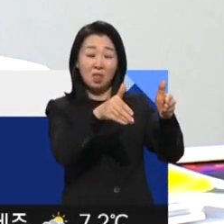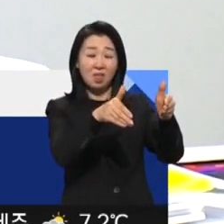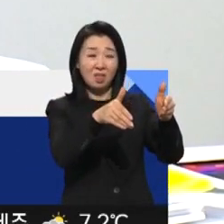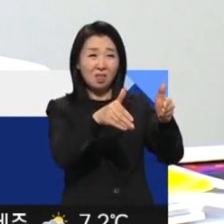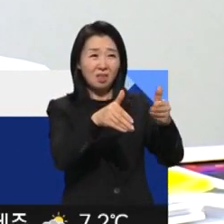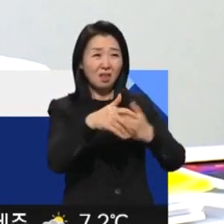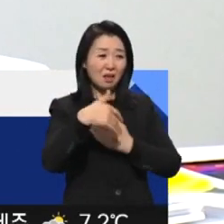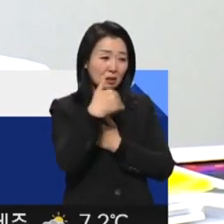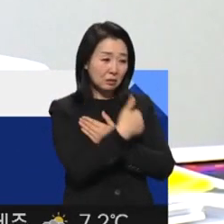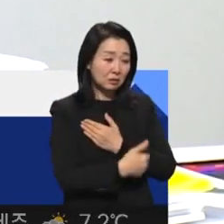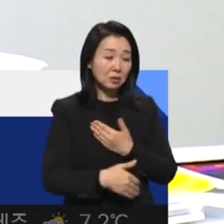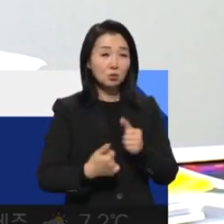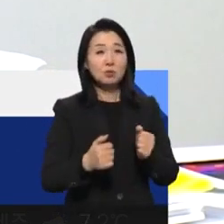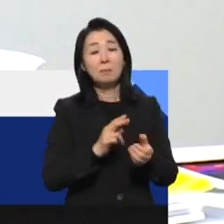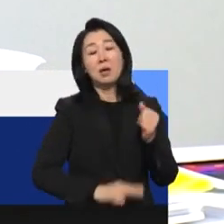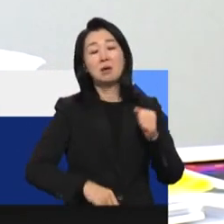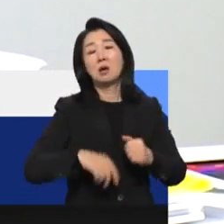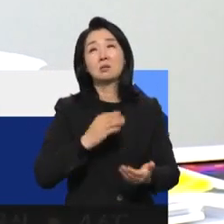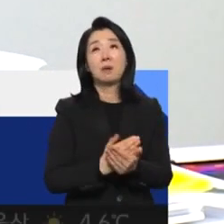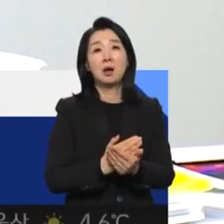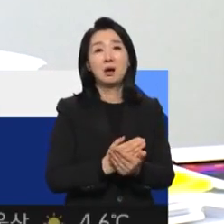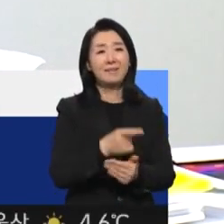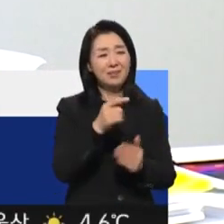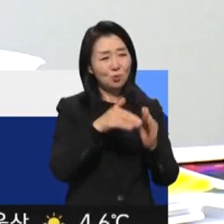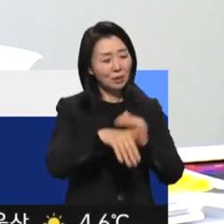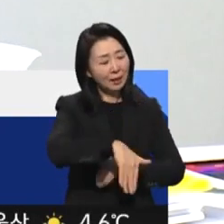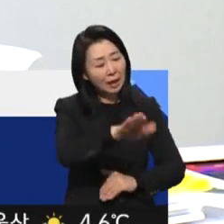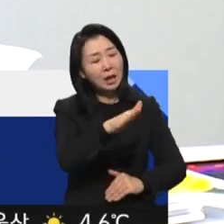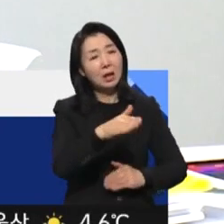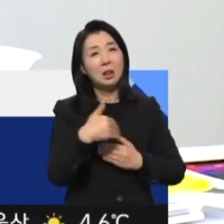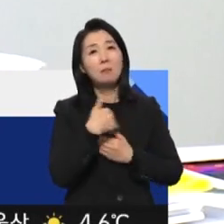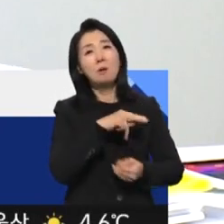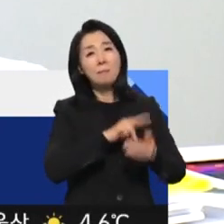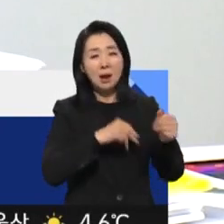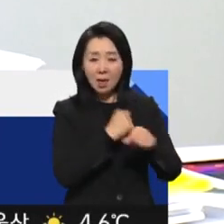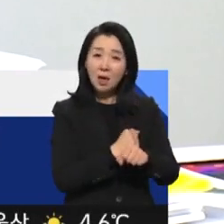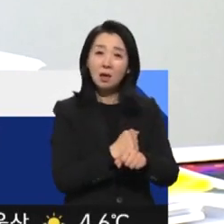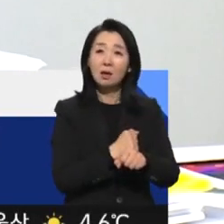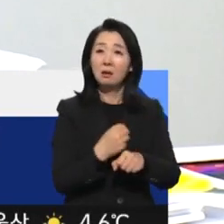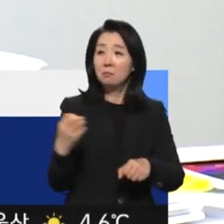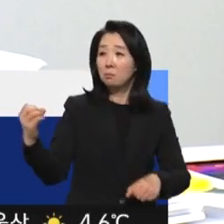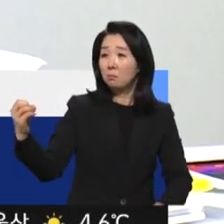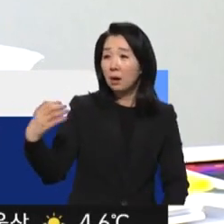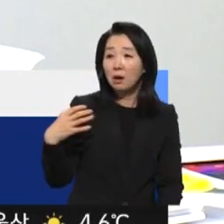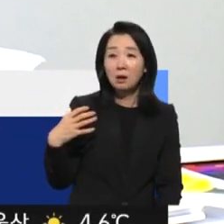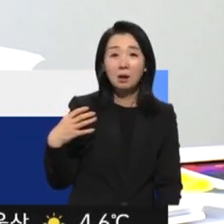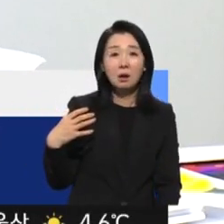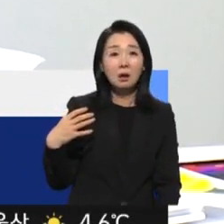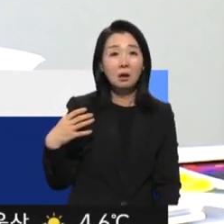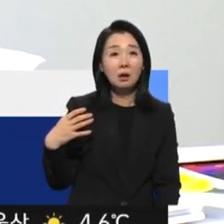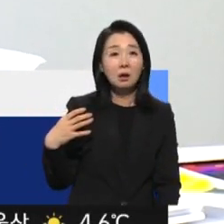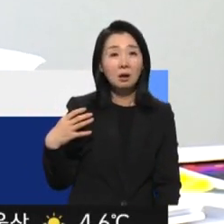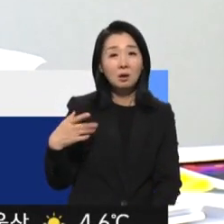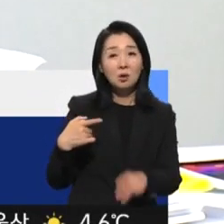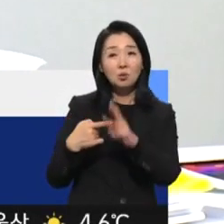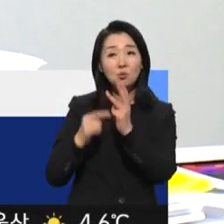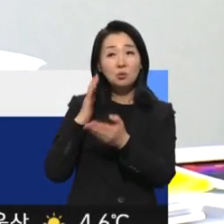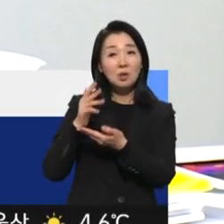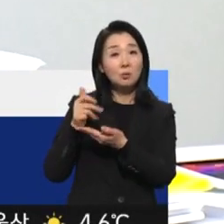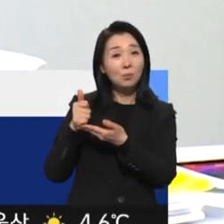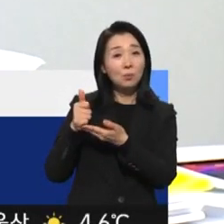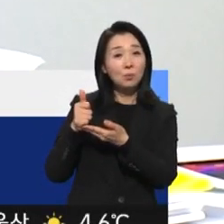시체팔이 여기서 하지 마라. 니네 동네에 가서 시체팔이 해라. 이런 얘기를 하거나 윤석열